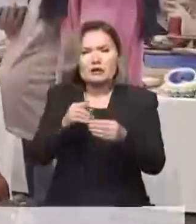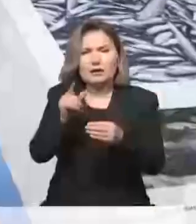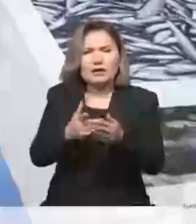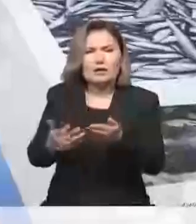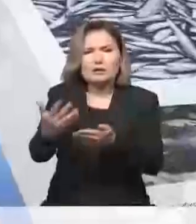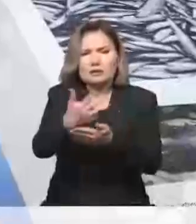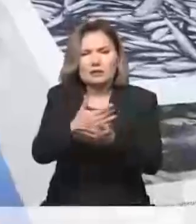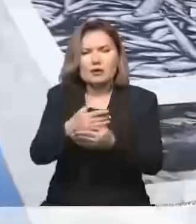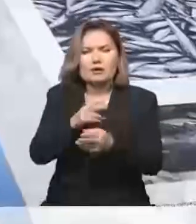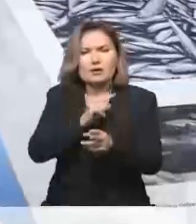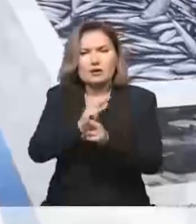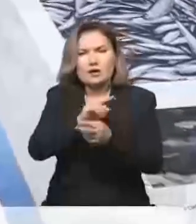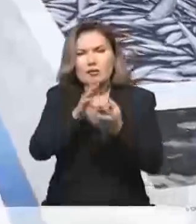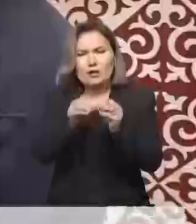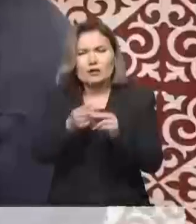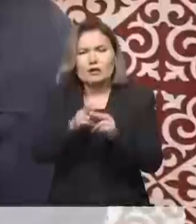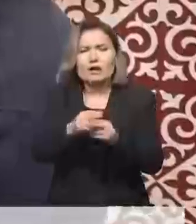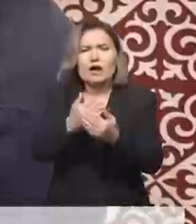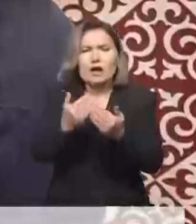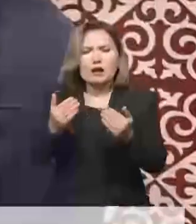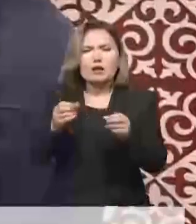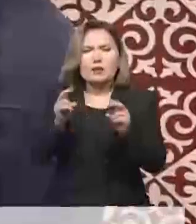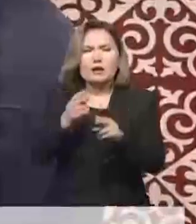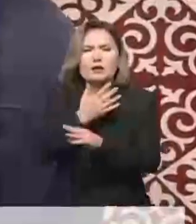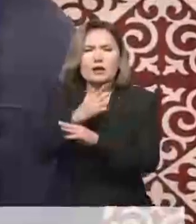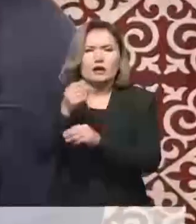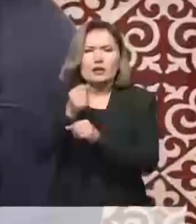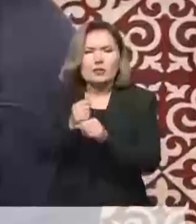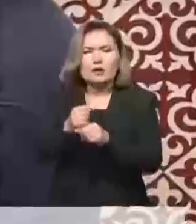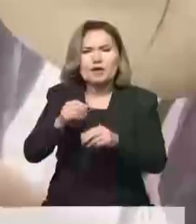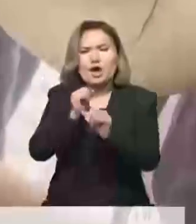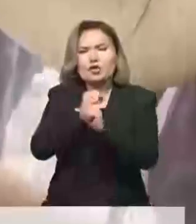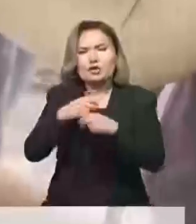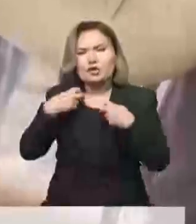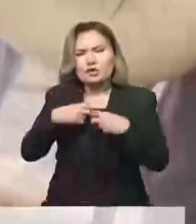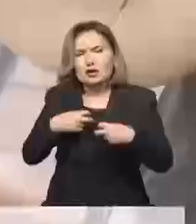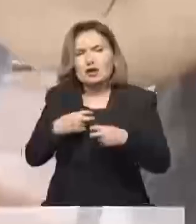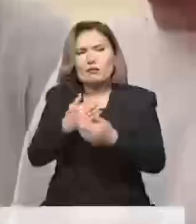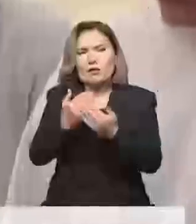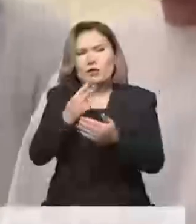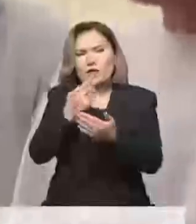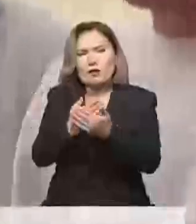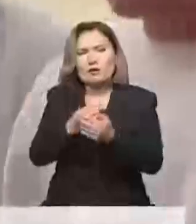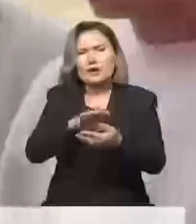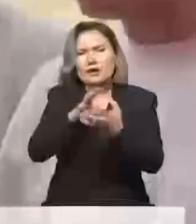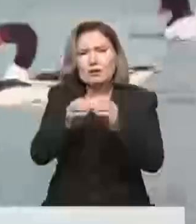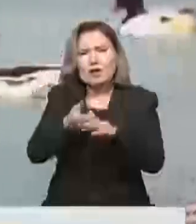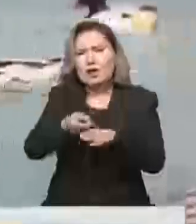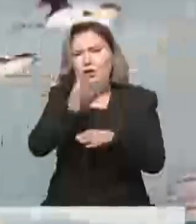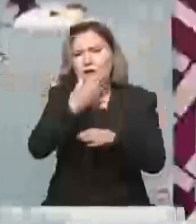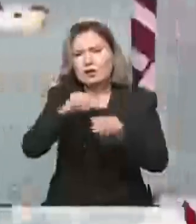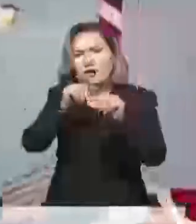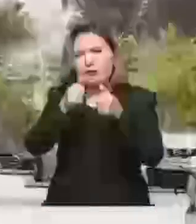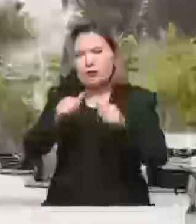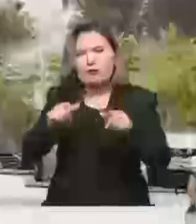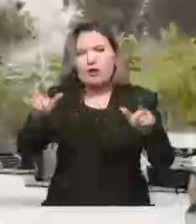сабақтар ұйымдастырылды. Тұрғындар эко-жәрмеңкеде ағаштан және түйе жүнінен әзірленген бұйымдарды қызықтап, Маңғыстау флорасы мен фаунасы бейнеленген